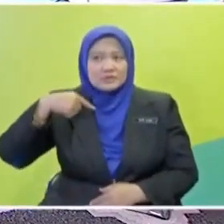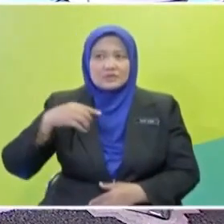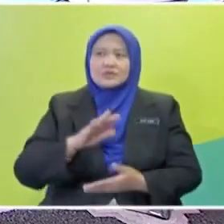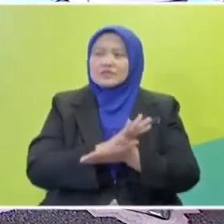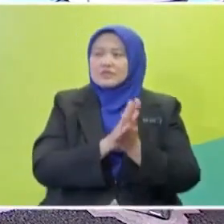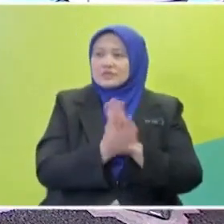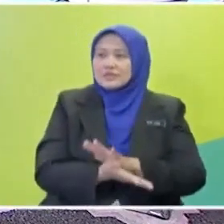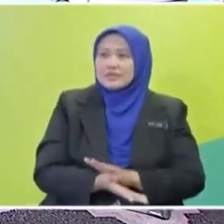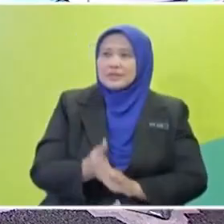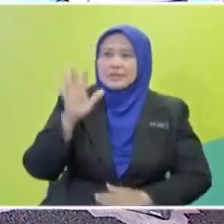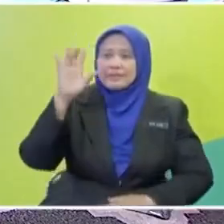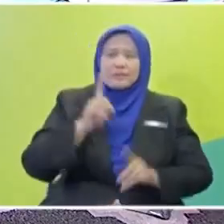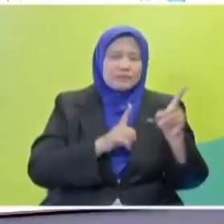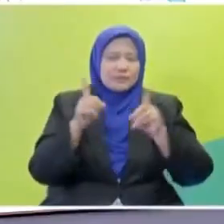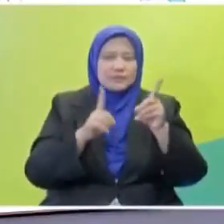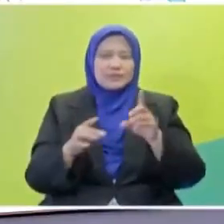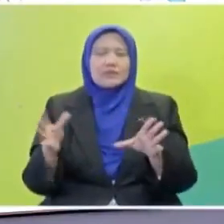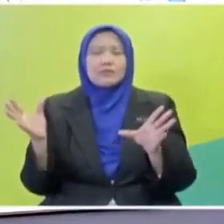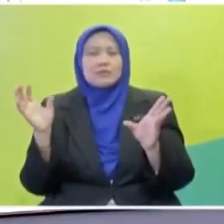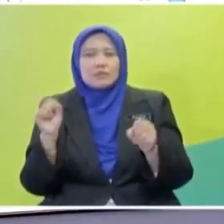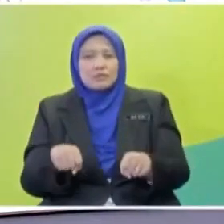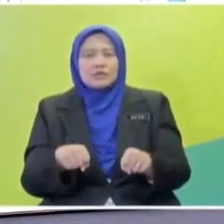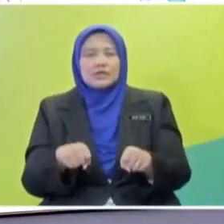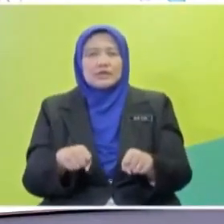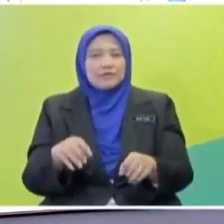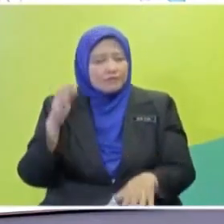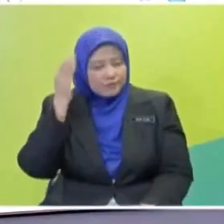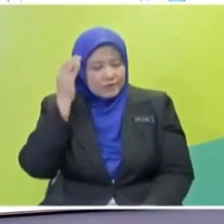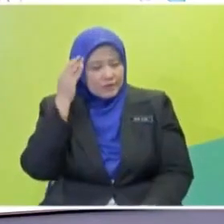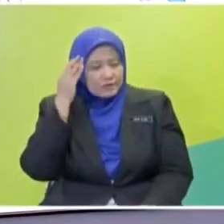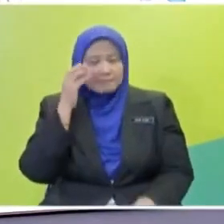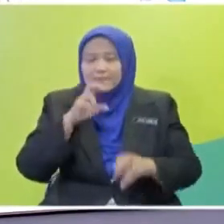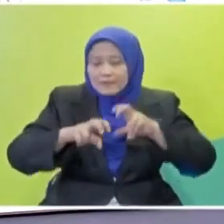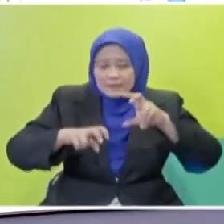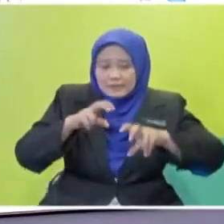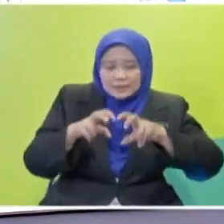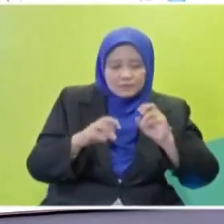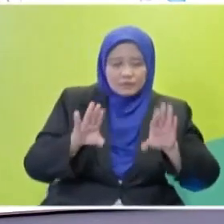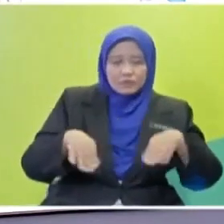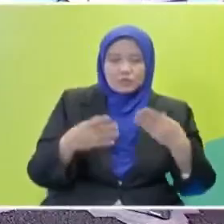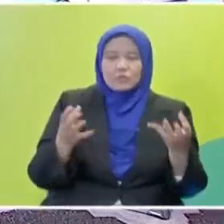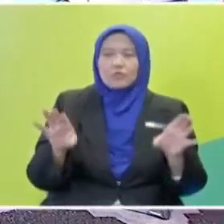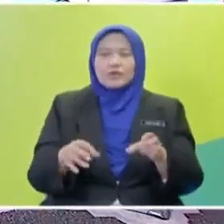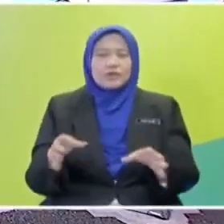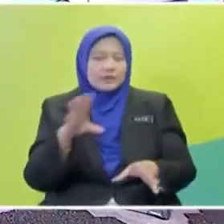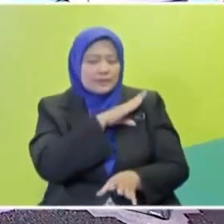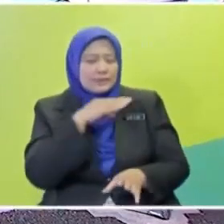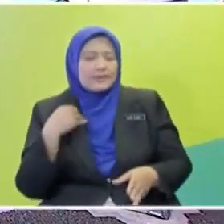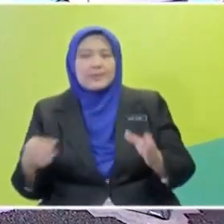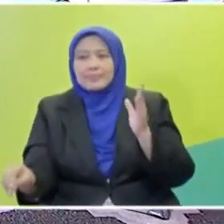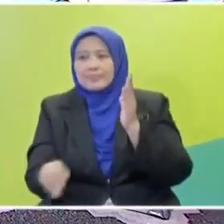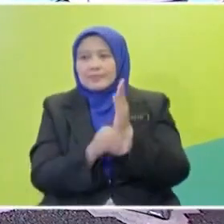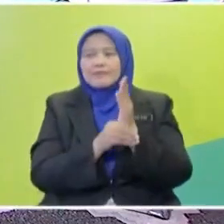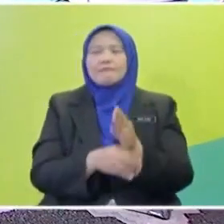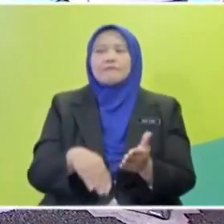dia analisis, dia faham macam bagaimana nak analisis tu. Dia dah buat pula lakaran pilihan dia yang menarik, dia tambah baik. Lebih menarik, saya bagi dia